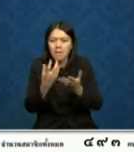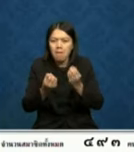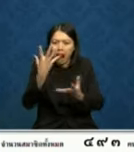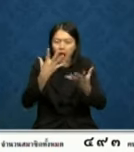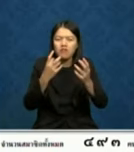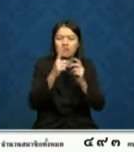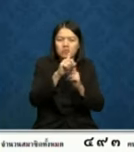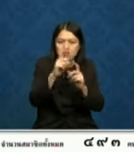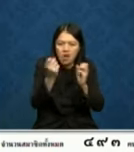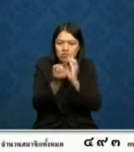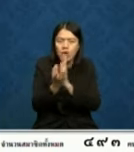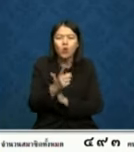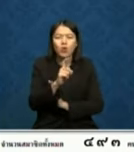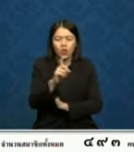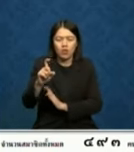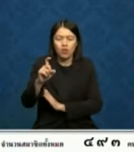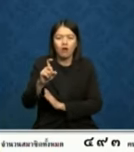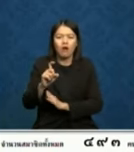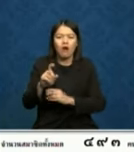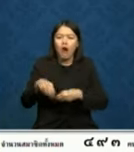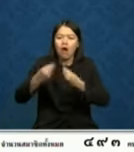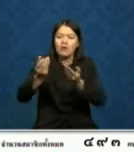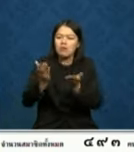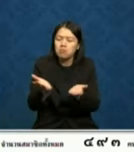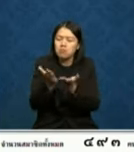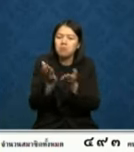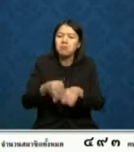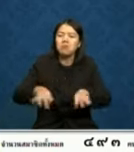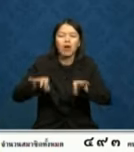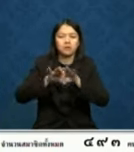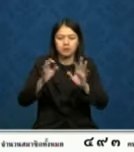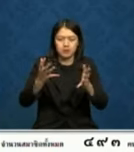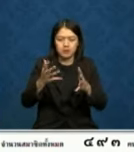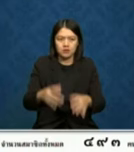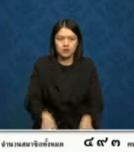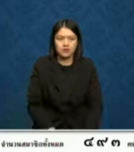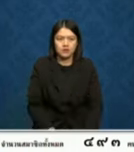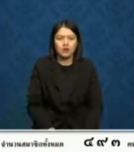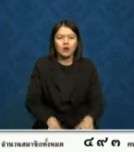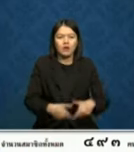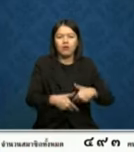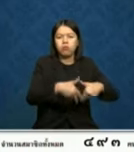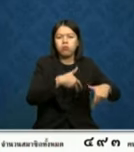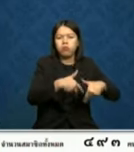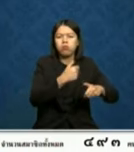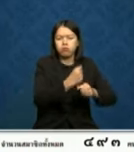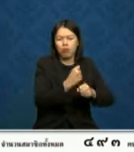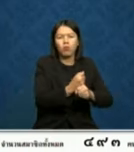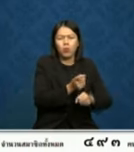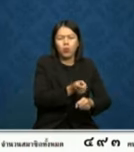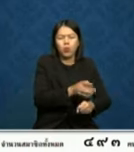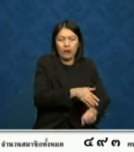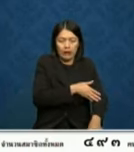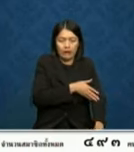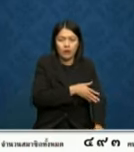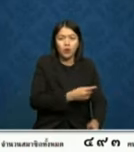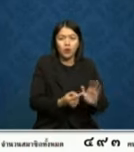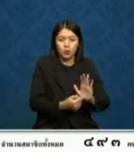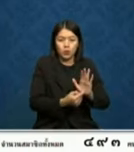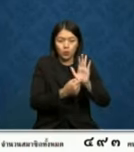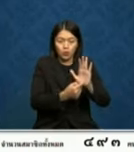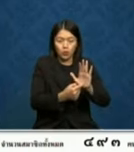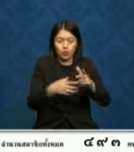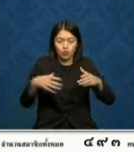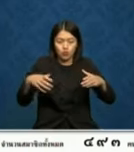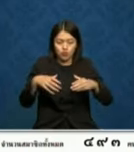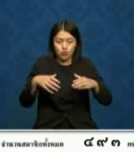ครับไม่ไปให้ความสำคัญกับคนเหล่านั้นแต่มาไล่บี้กับกลุ่มชาวบ้านที่เขาทำอยู่นะครับยกตัวอย่างเช่นเ